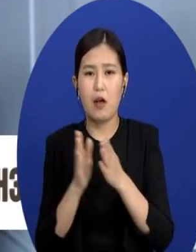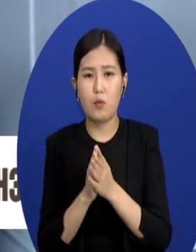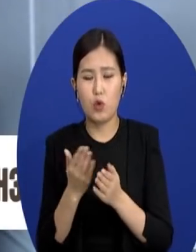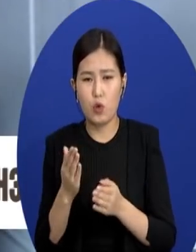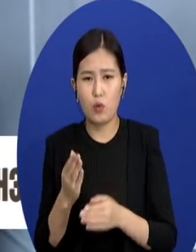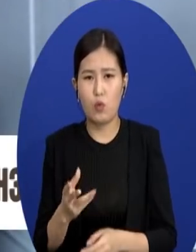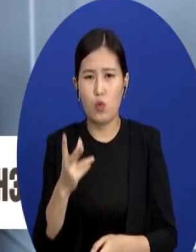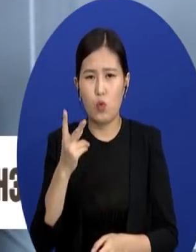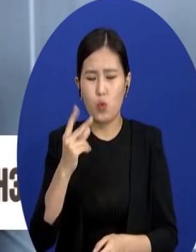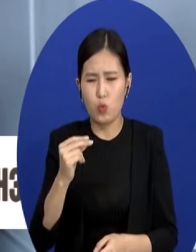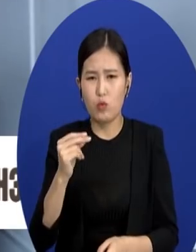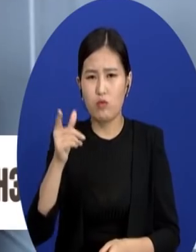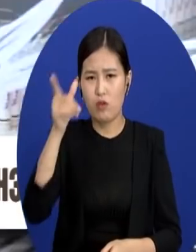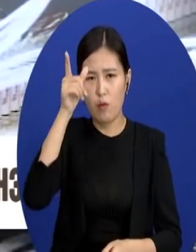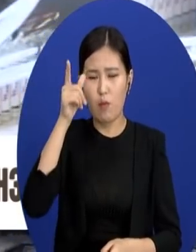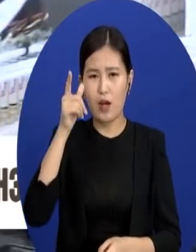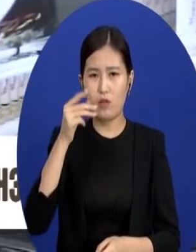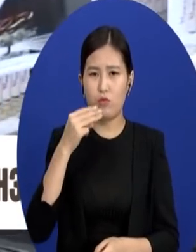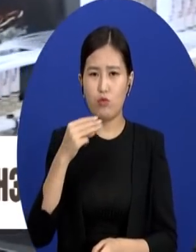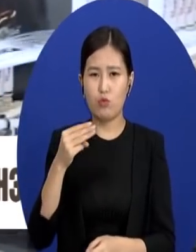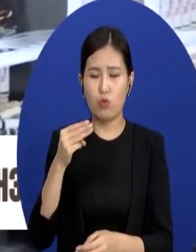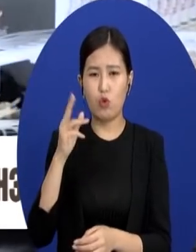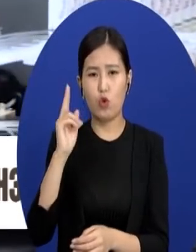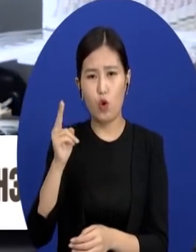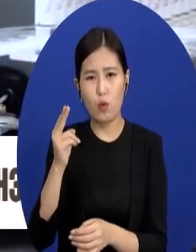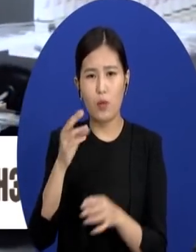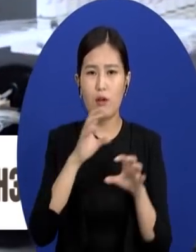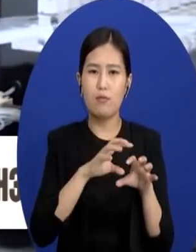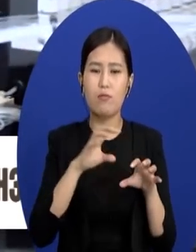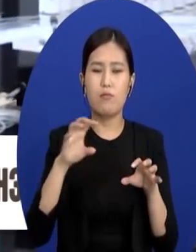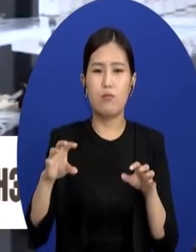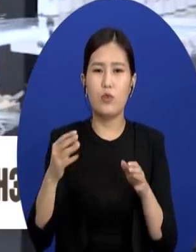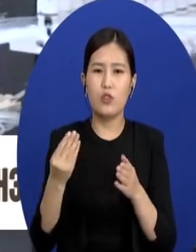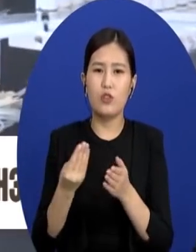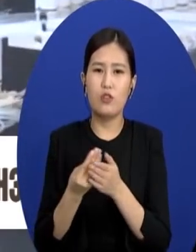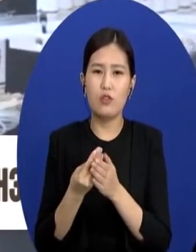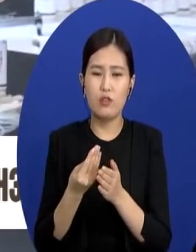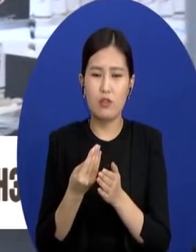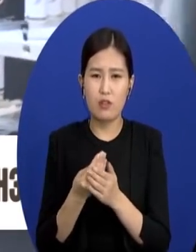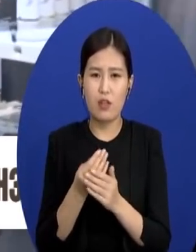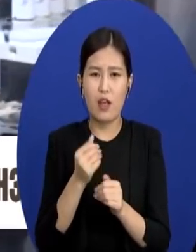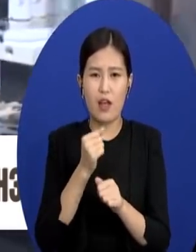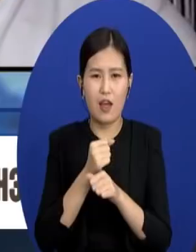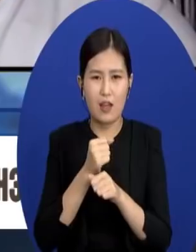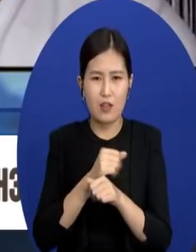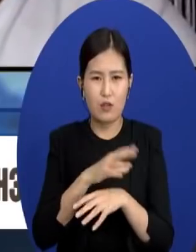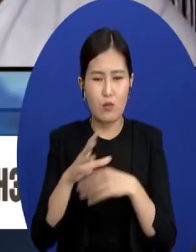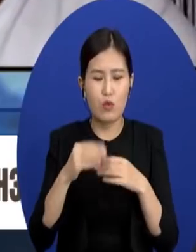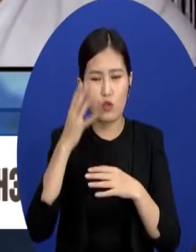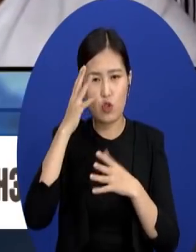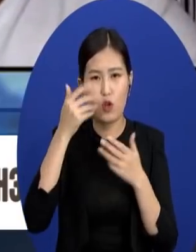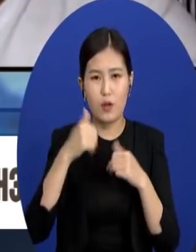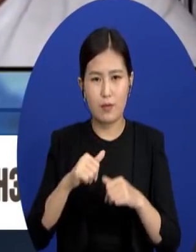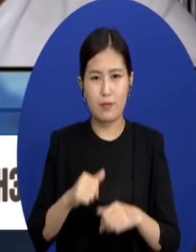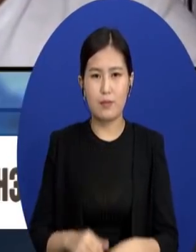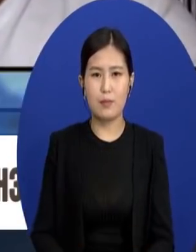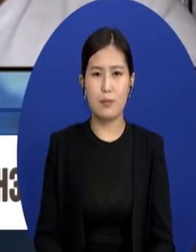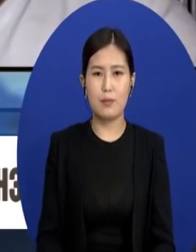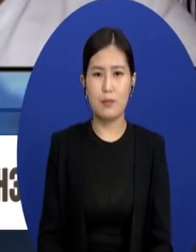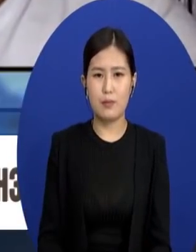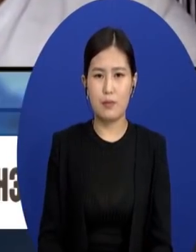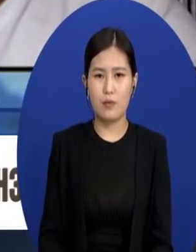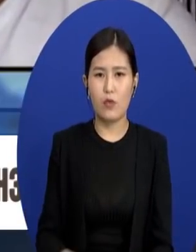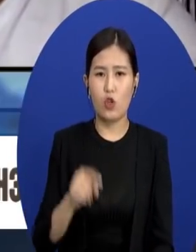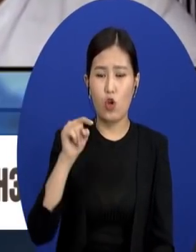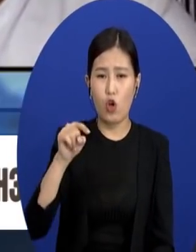Цэвэр Германы компаниуд гэдэг хариулна гэсэн ийм л ихний эжэнд одоо ажил зохион байгуулагдаад байна. Ер нь одоо яг өнөөдөр